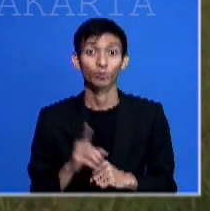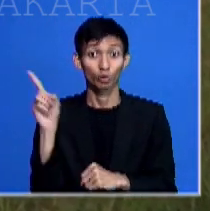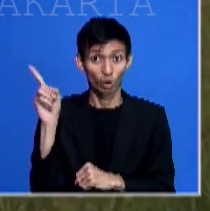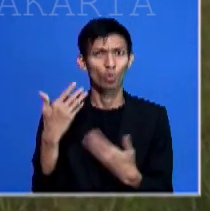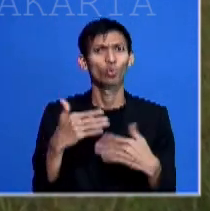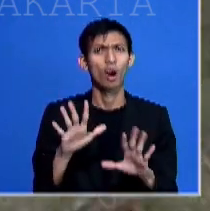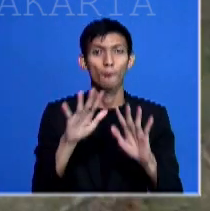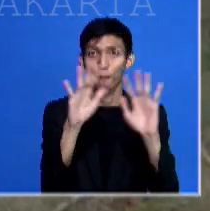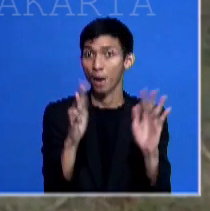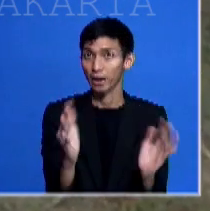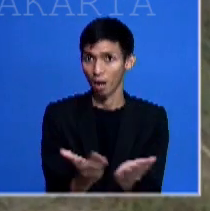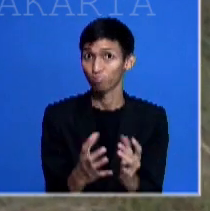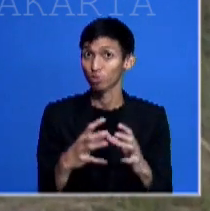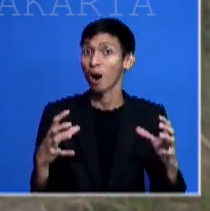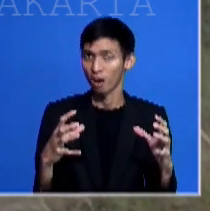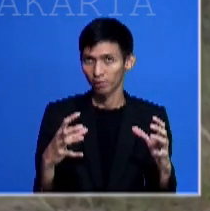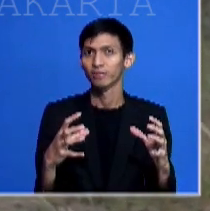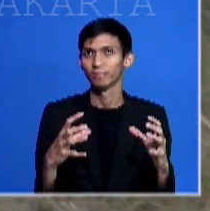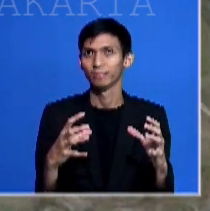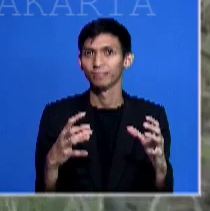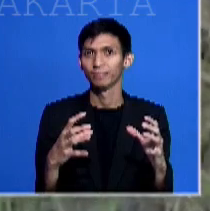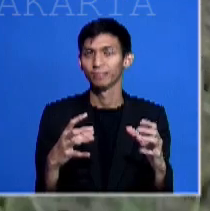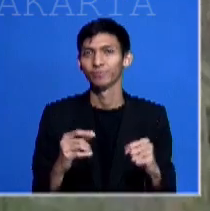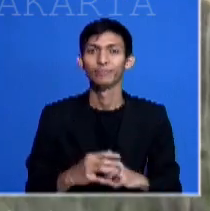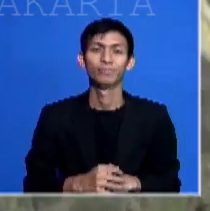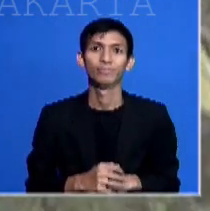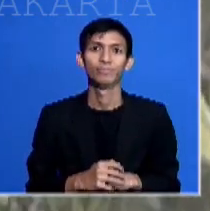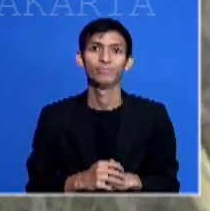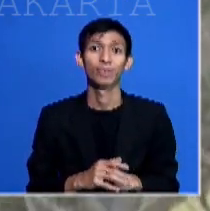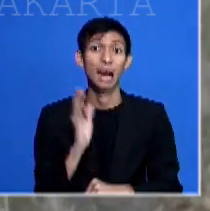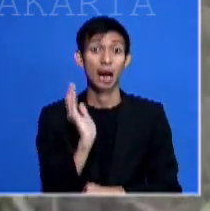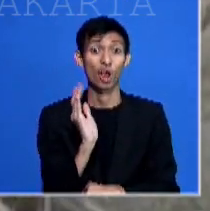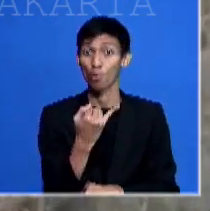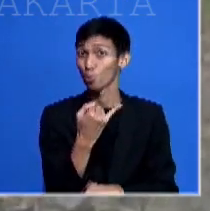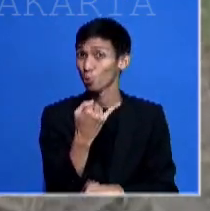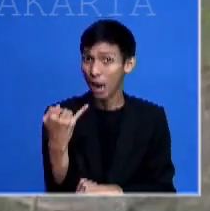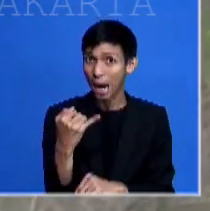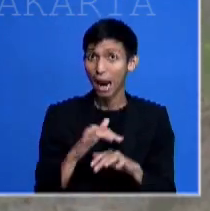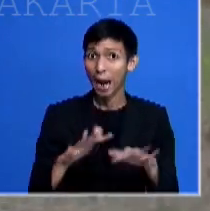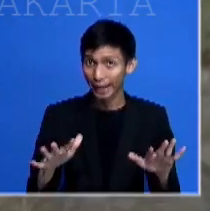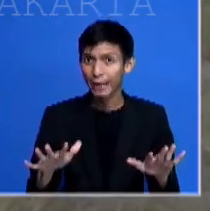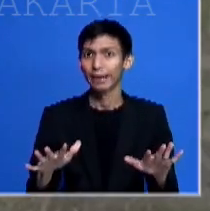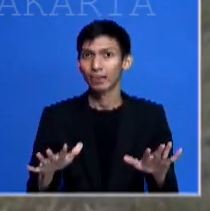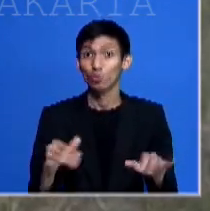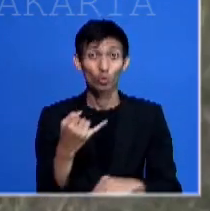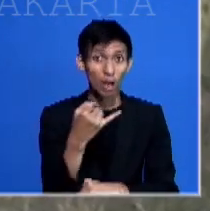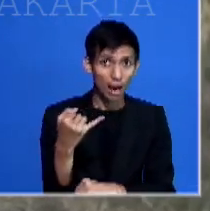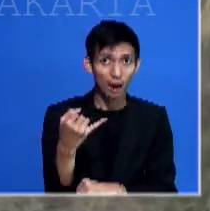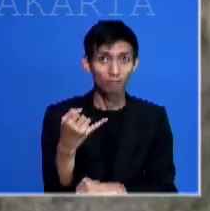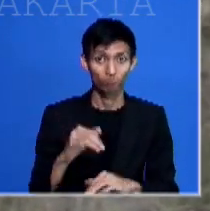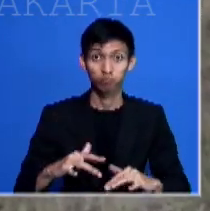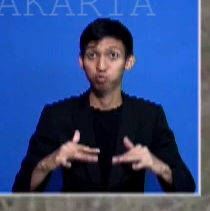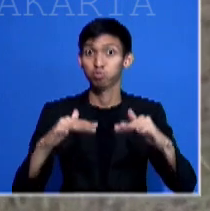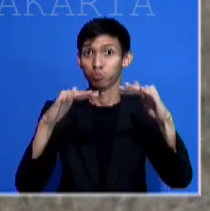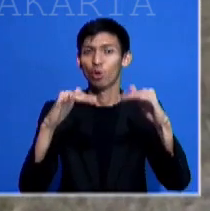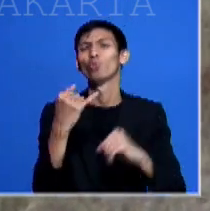kabeh. Miturut kadang tani tanaman kates menika menawi kirang toya mboten sae, kekadan toya ugi mboten sae. Mboten namung kedah